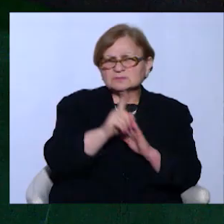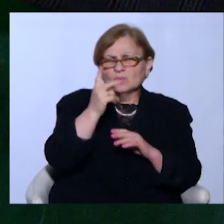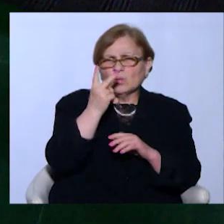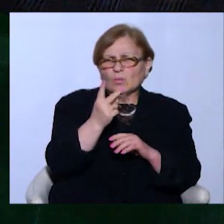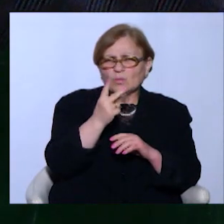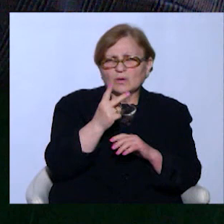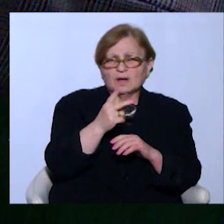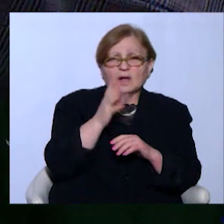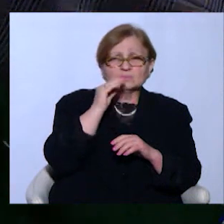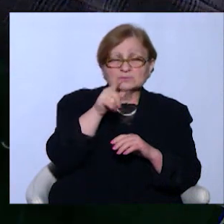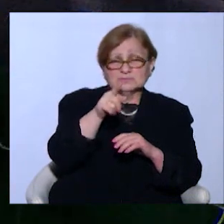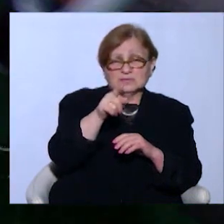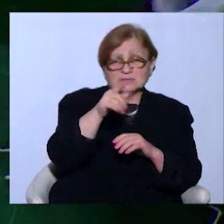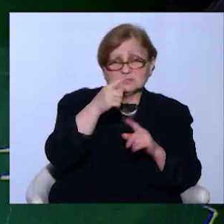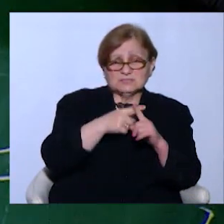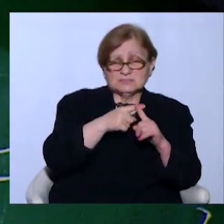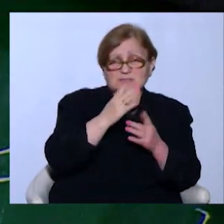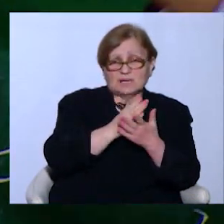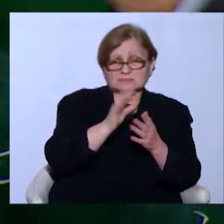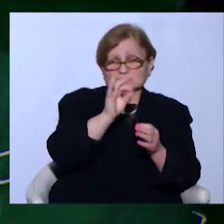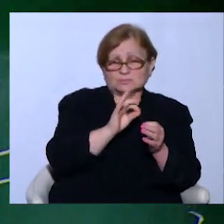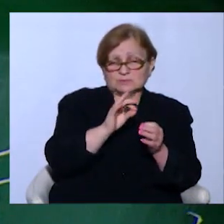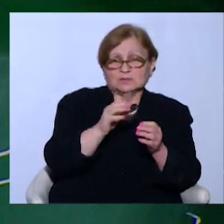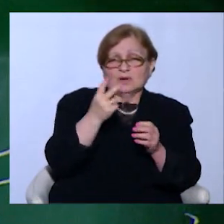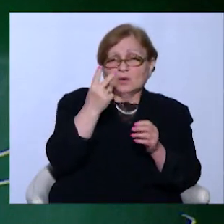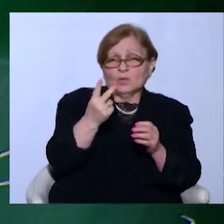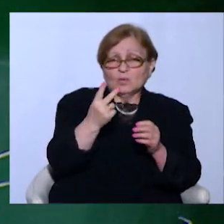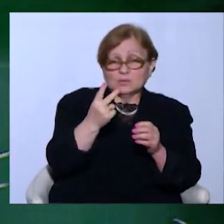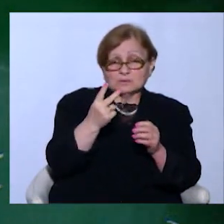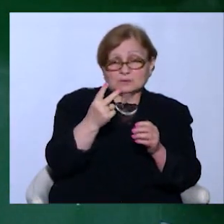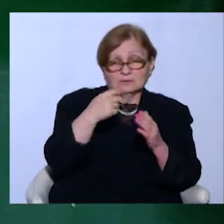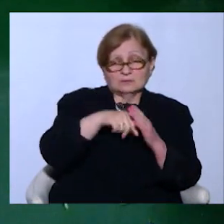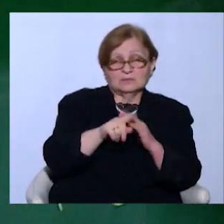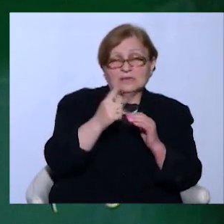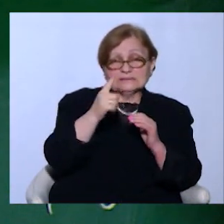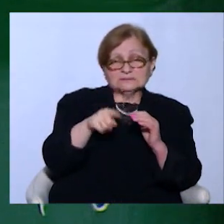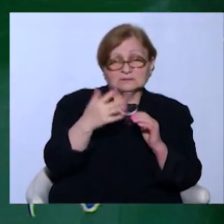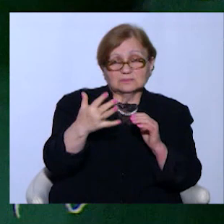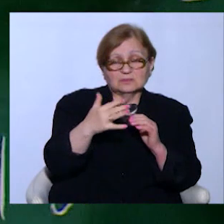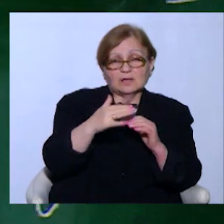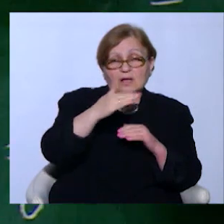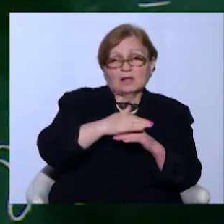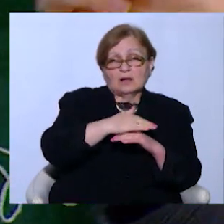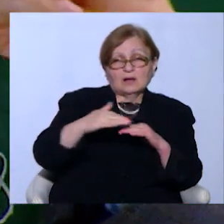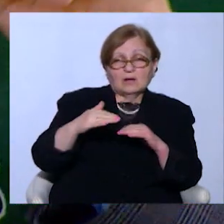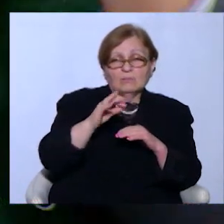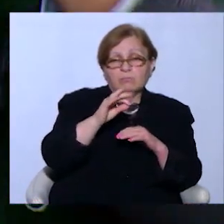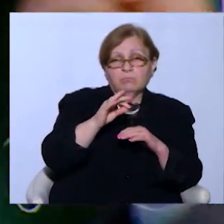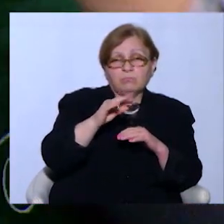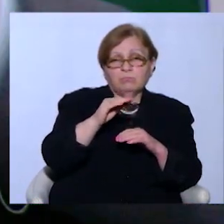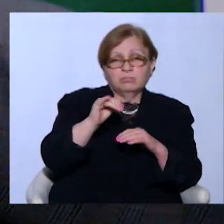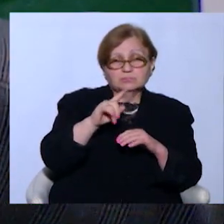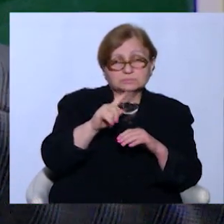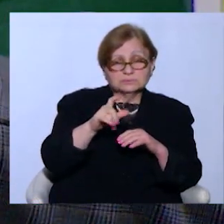ესე იგი როდესაც x-ი არის 0, გამოდის 2. რამე თუ 1.5 ფუძე 0 ხარისხში იქნება